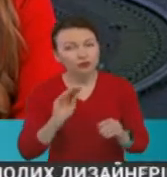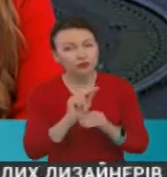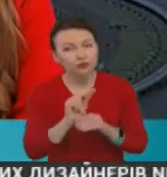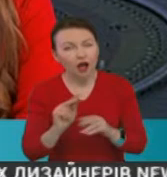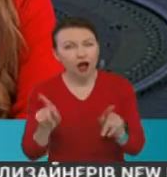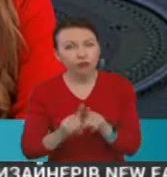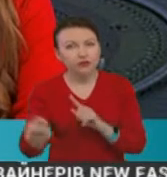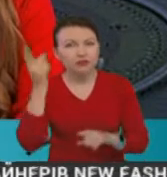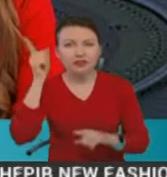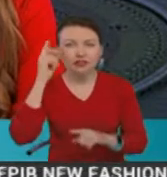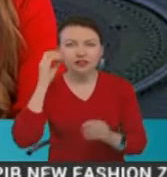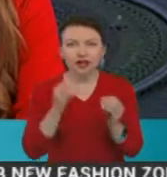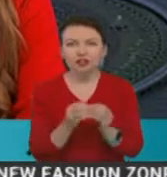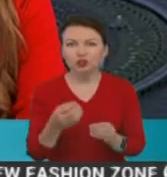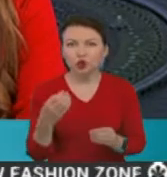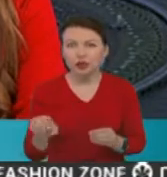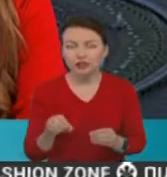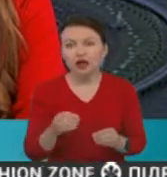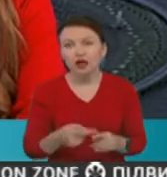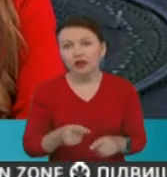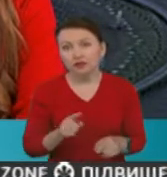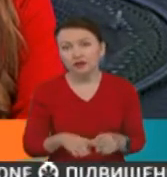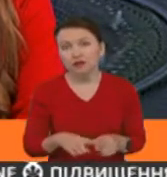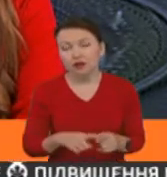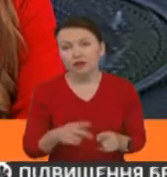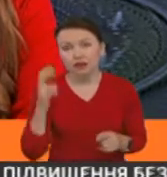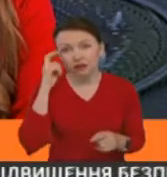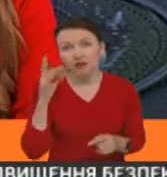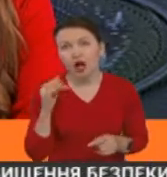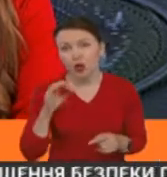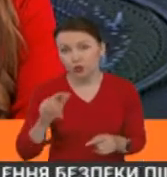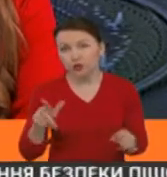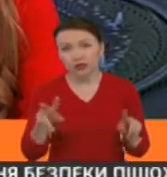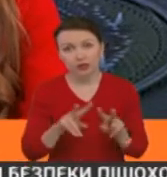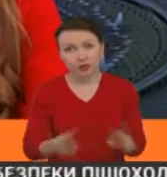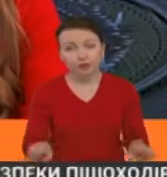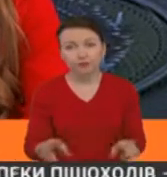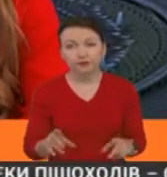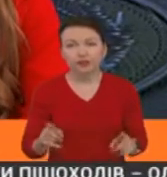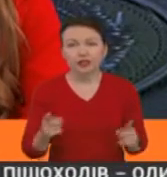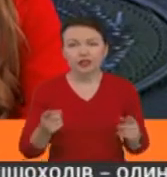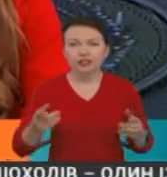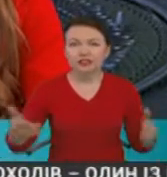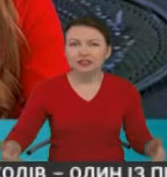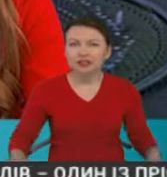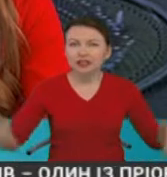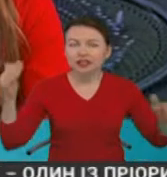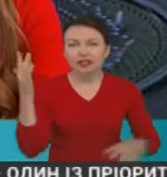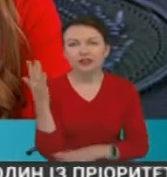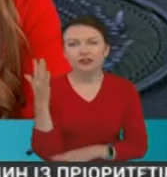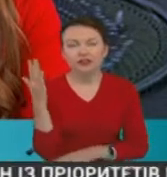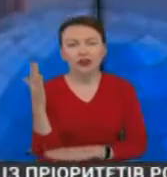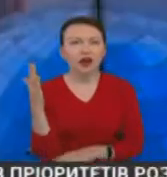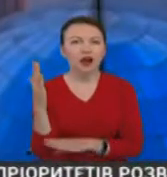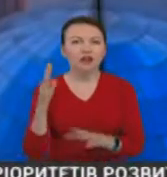століття. Тобто це повномасштабна реконструкція столиці Київської Русі. І в оборонних стінах, в дерев'яних